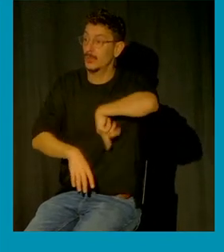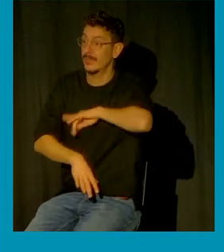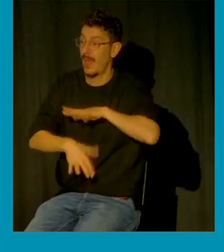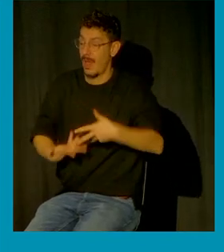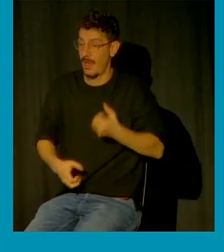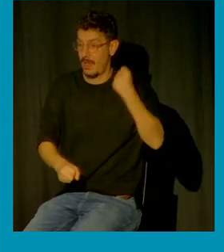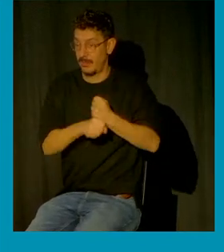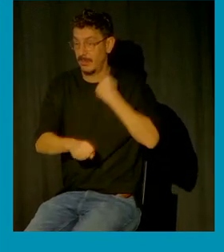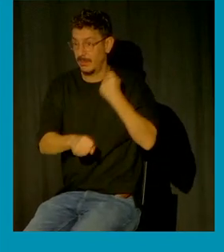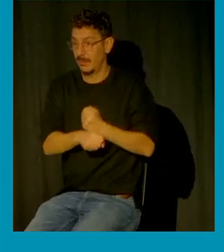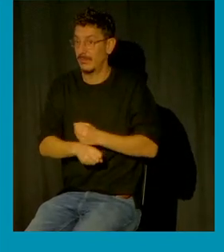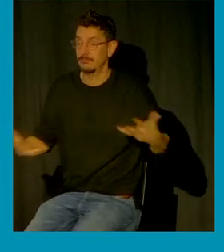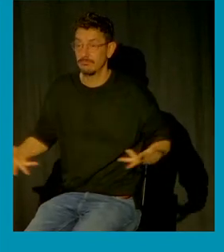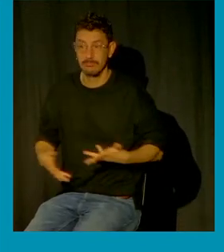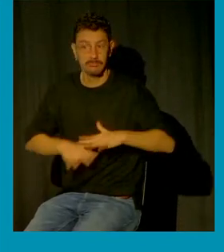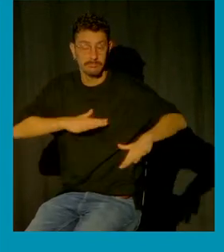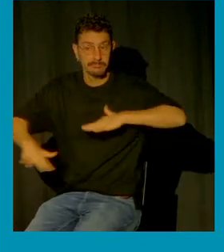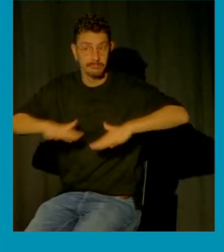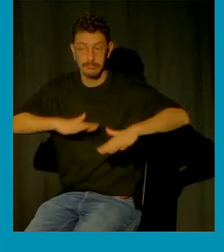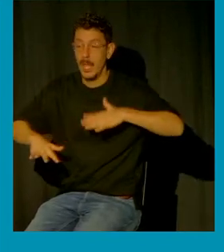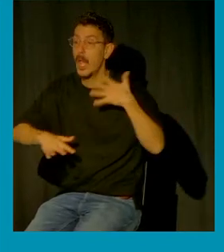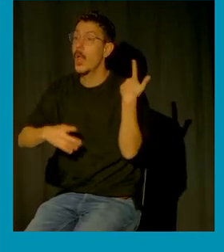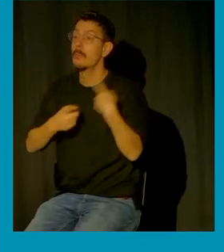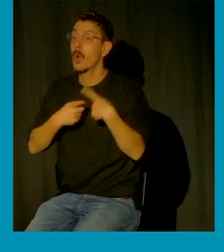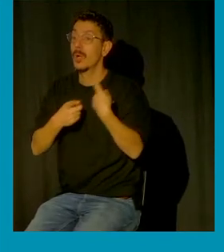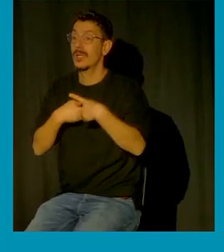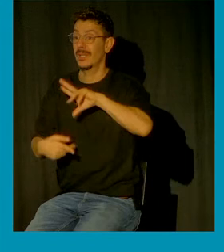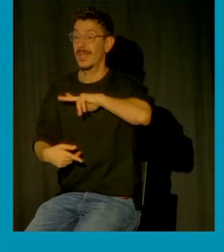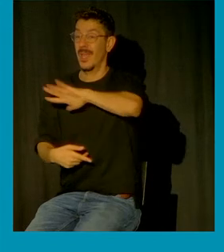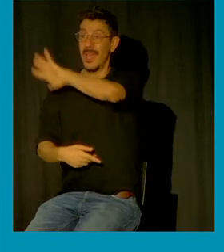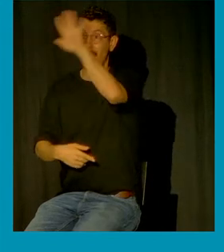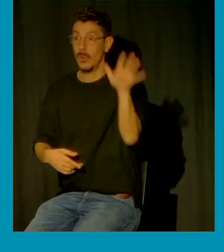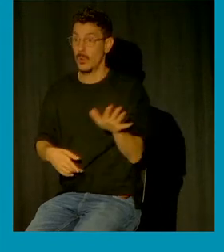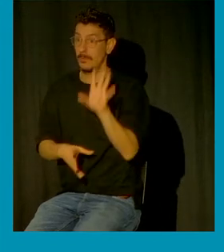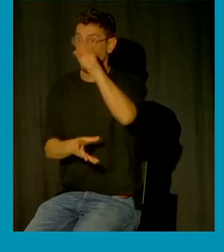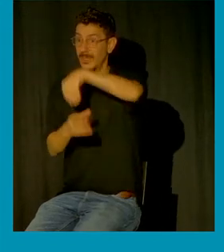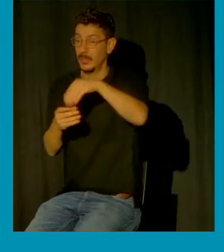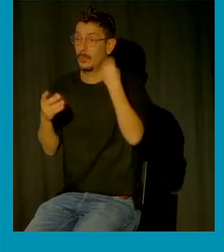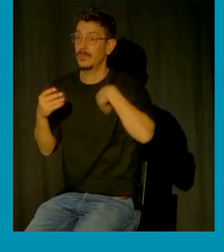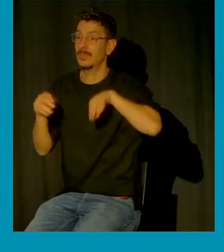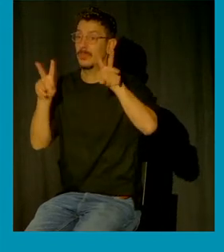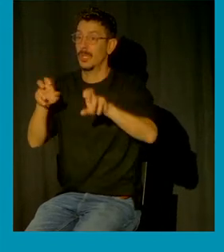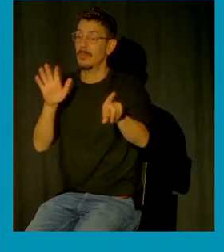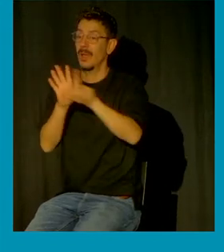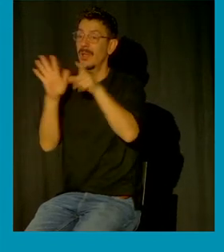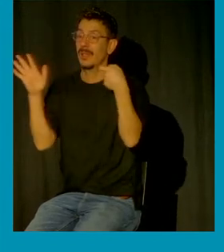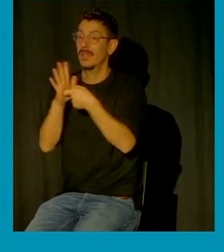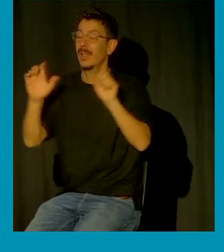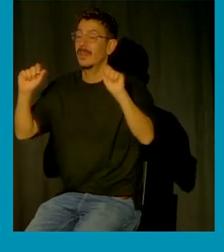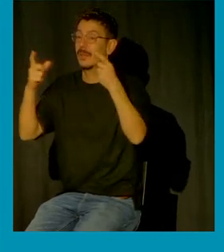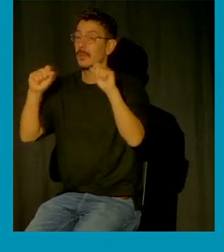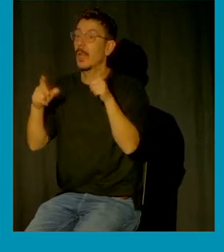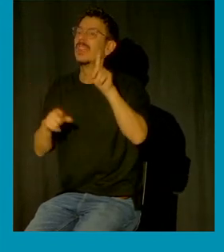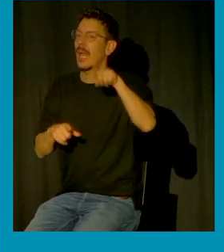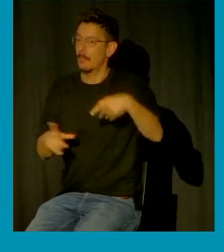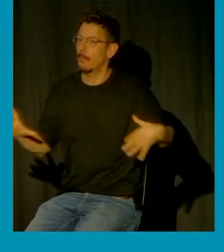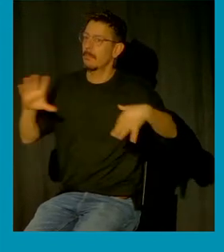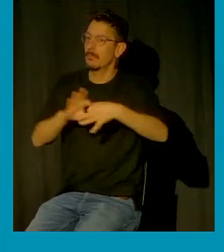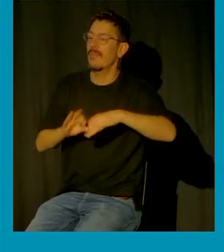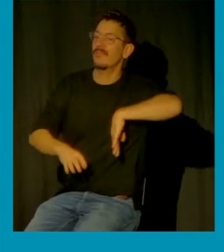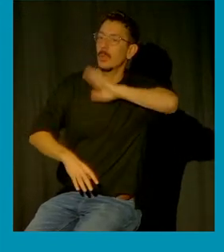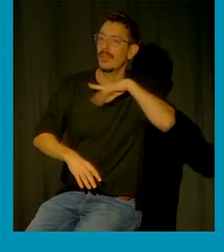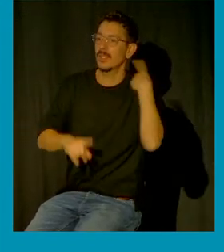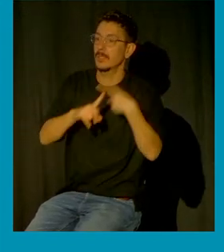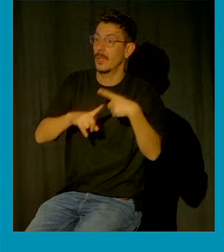dins de la futura directiva europea de violències les infraccions digitals que tenen a veure també amb les violències sexuals siguin el més